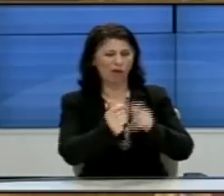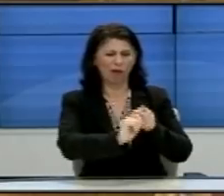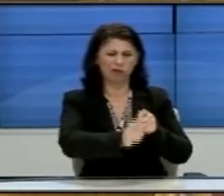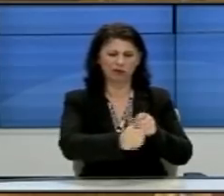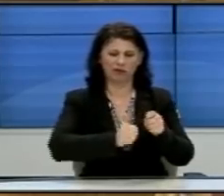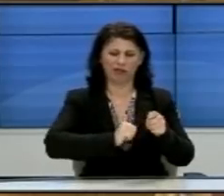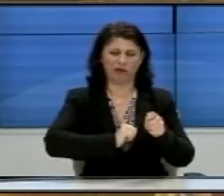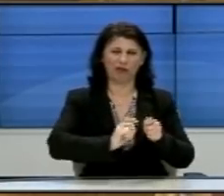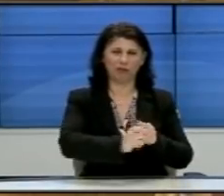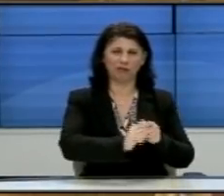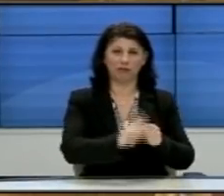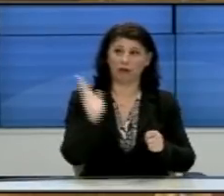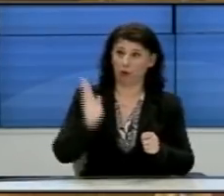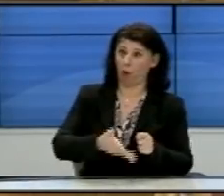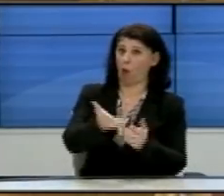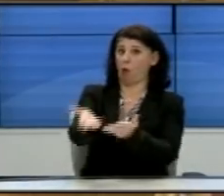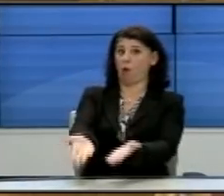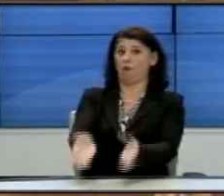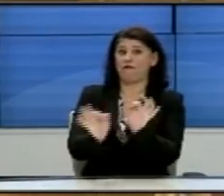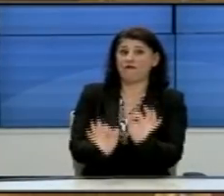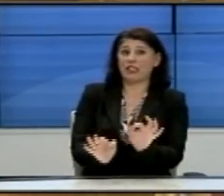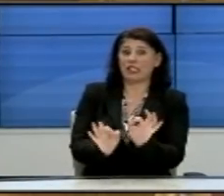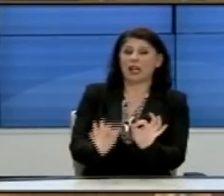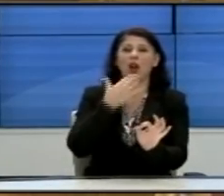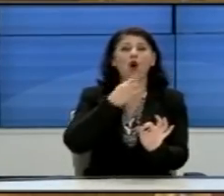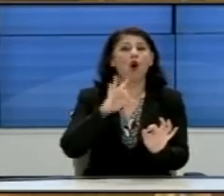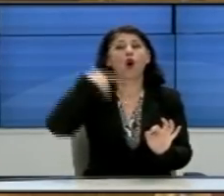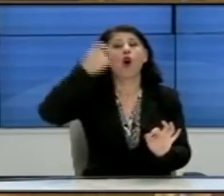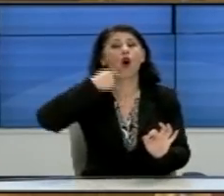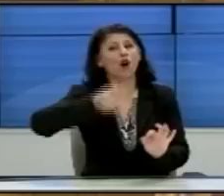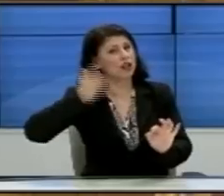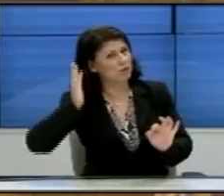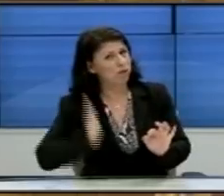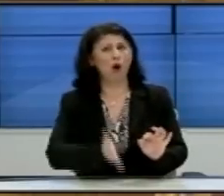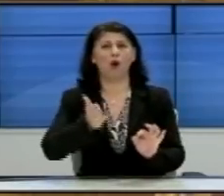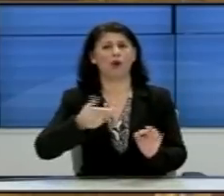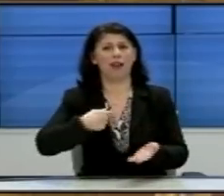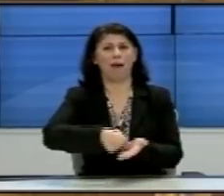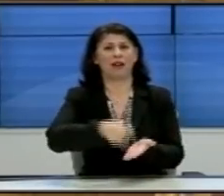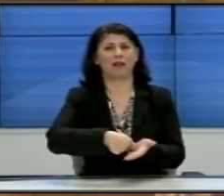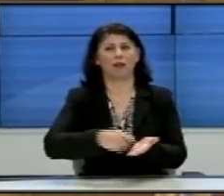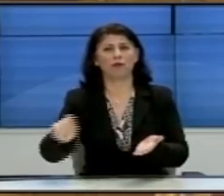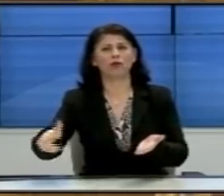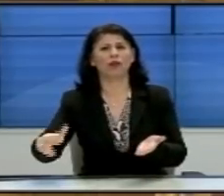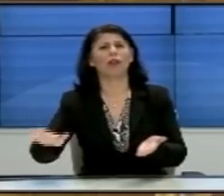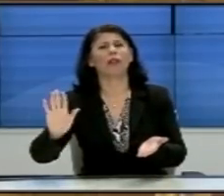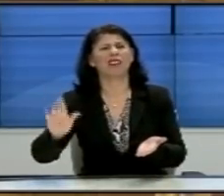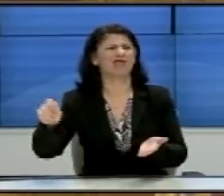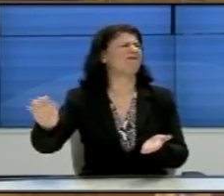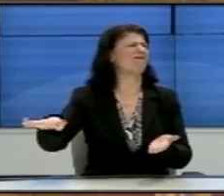ικανοί μόνο και μόνο γιατί έχουν οι γονείς τους να πληρώσουν. Και μη μας πείτε ότι